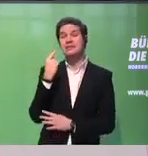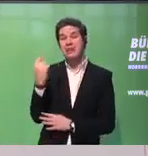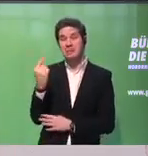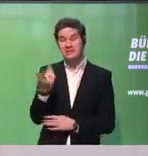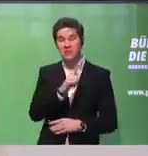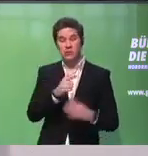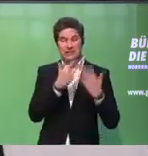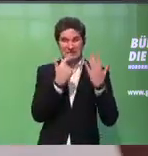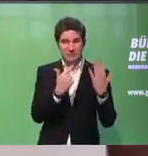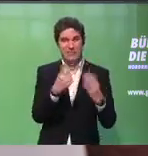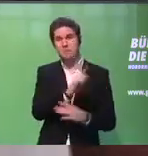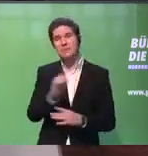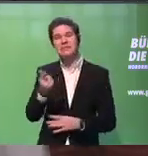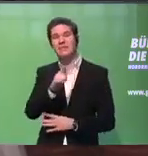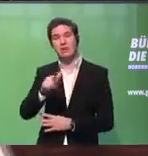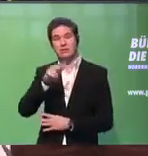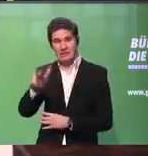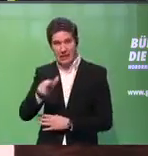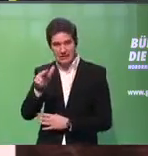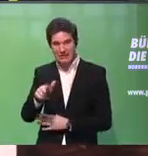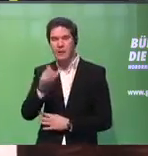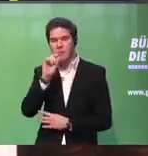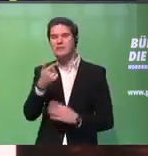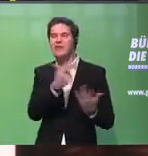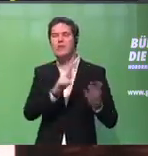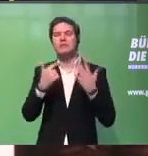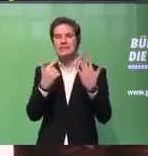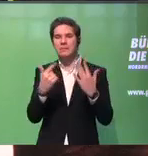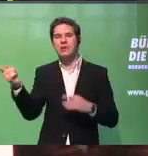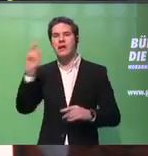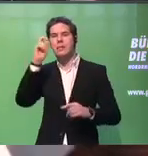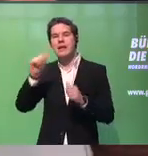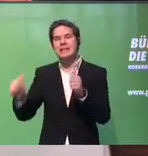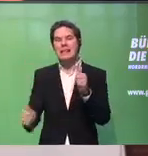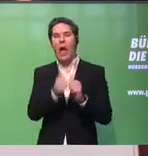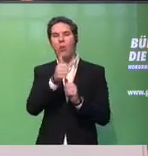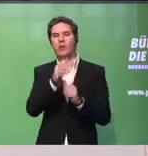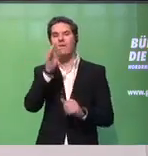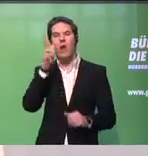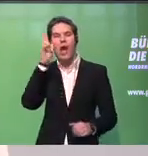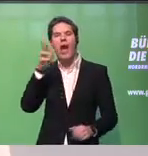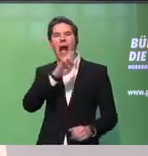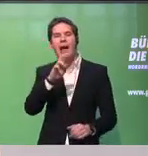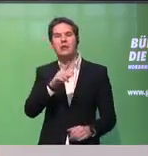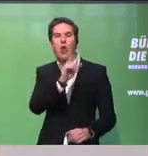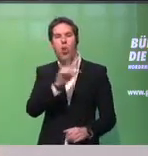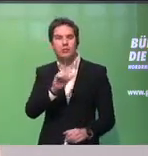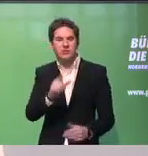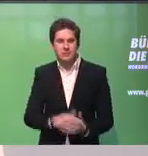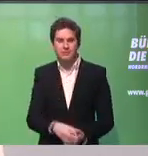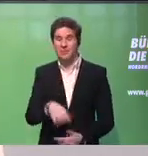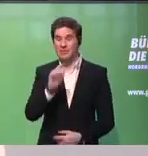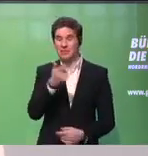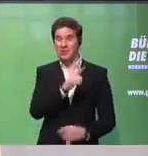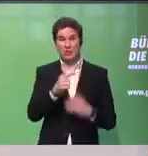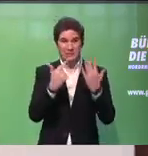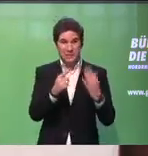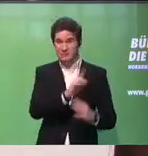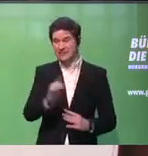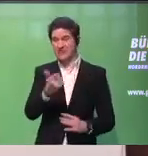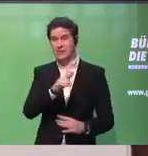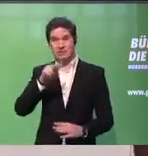bis 2013, 2007 bist du nachgerückt für den Reinhard Loske, 2007 bis